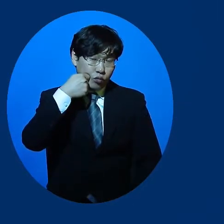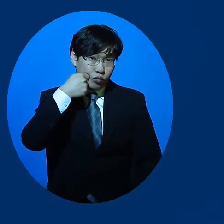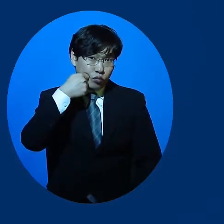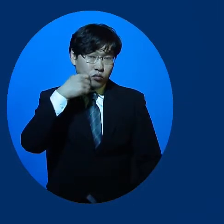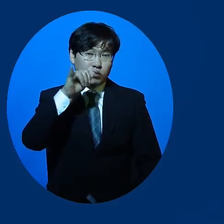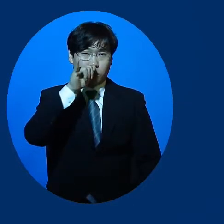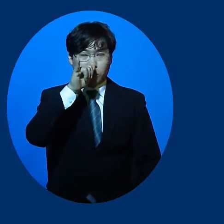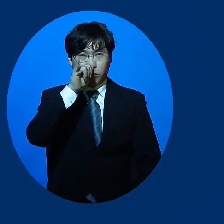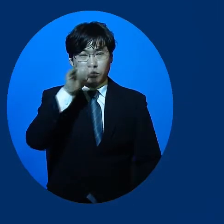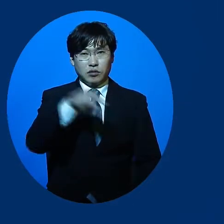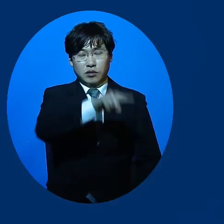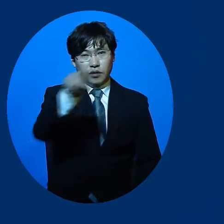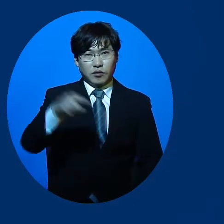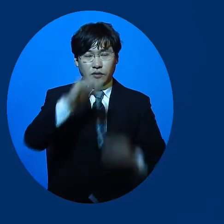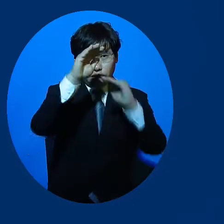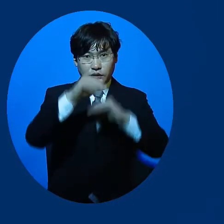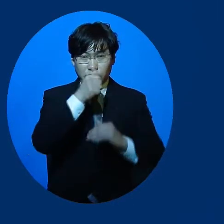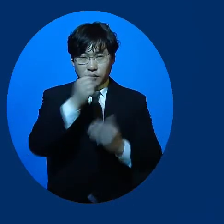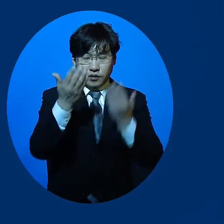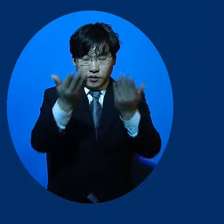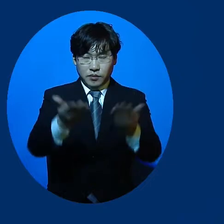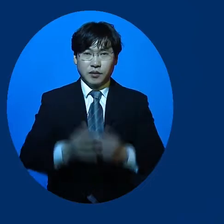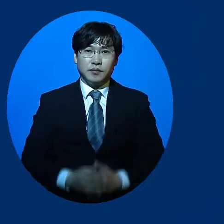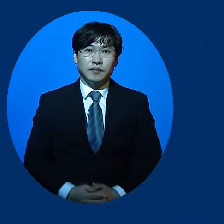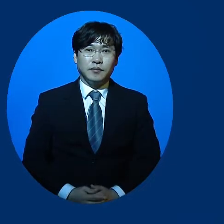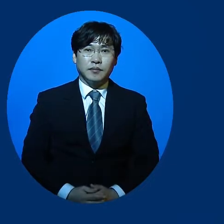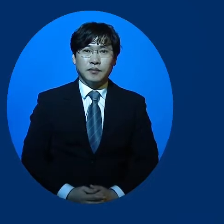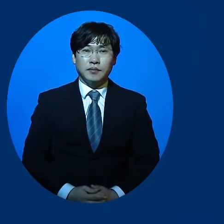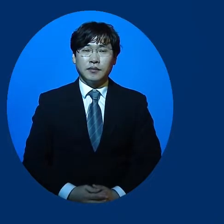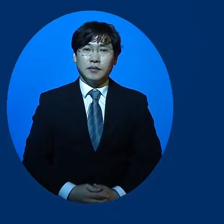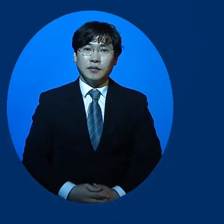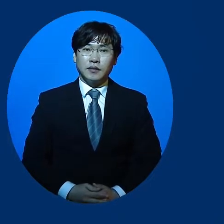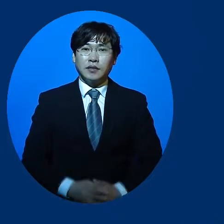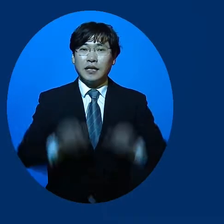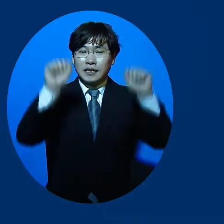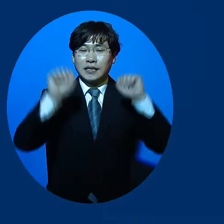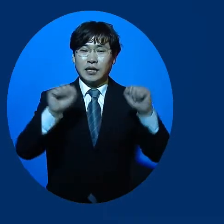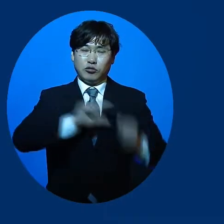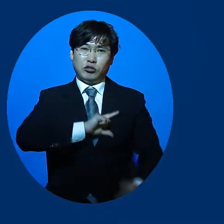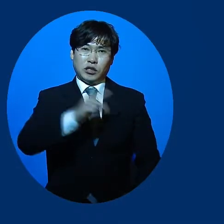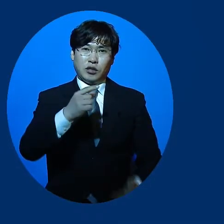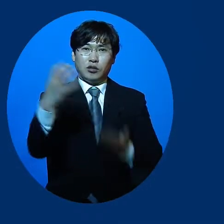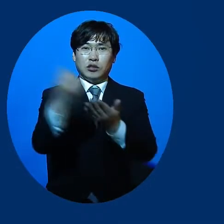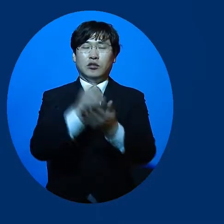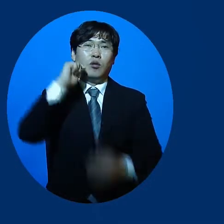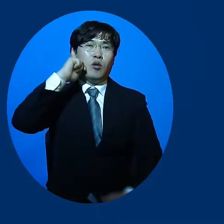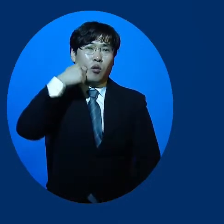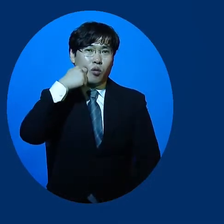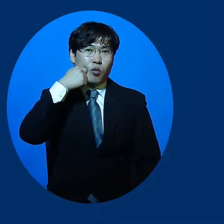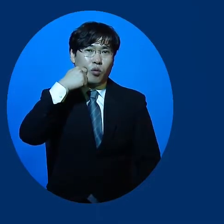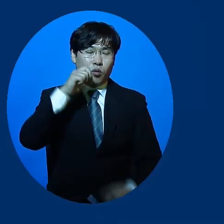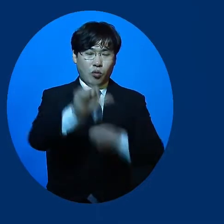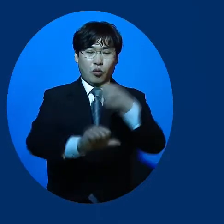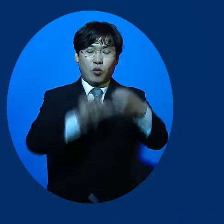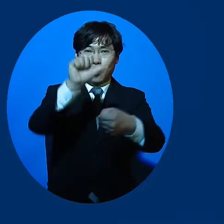추가로 말씀을 드리고자 하면 자격 취득에 어려움이 있다고 합니다.